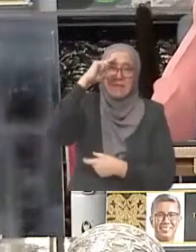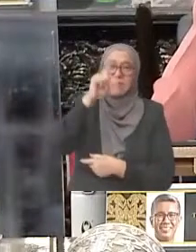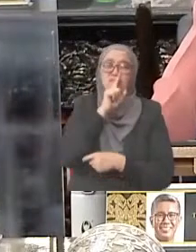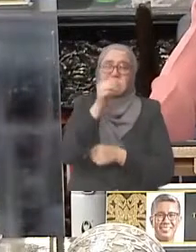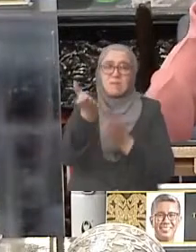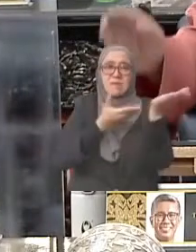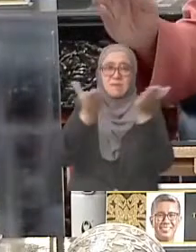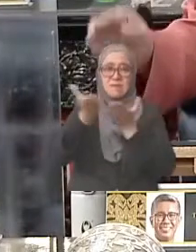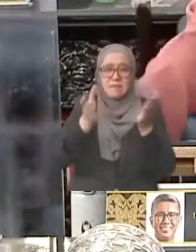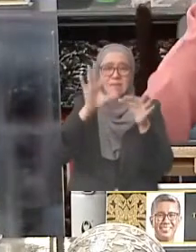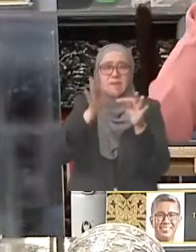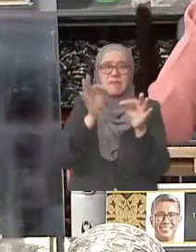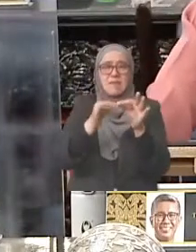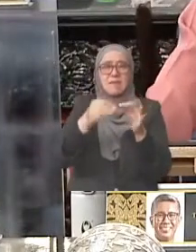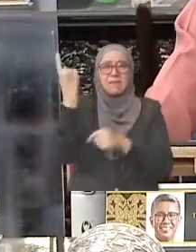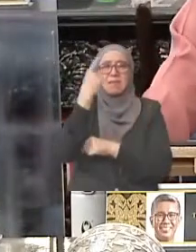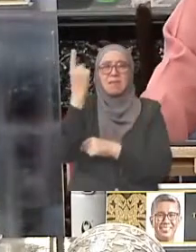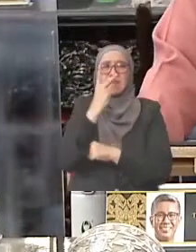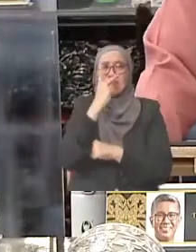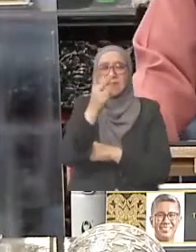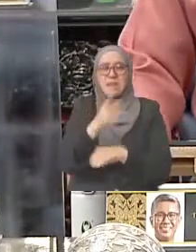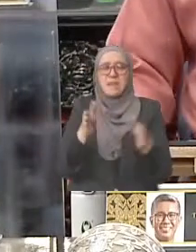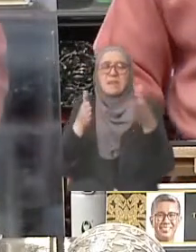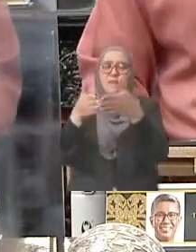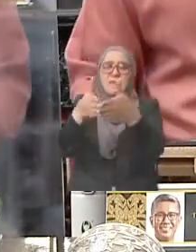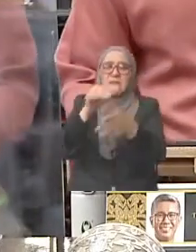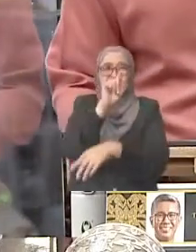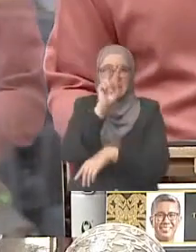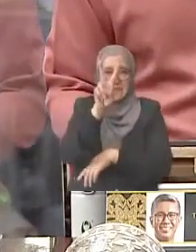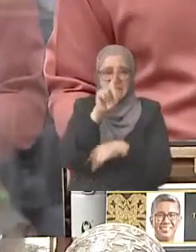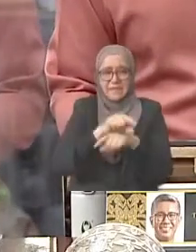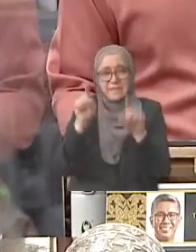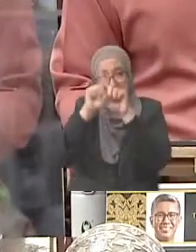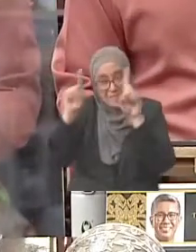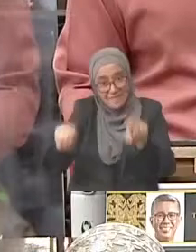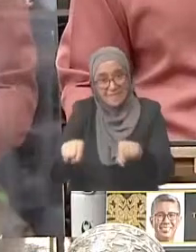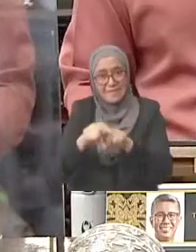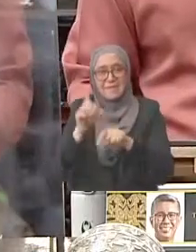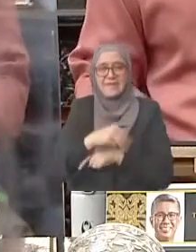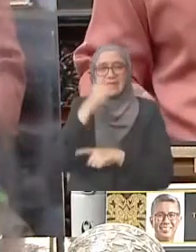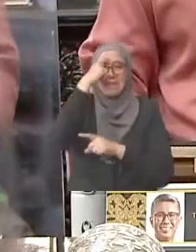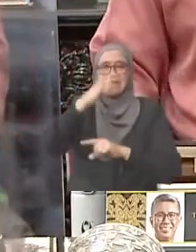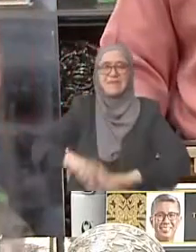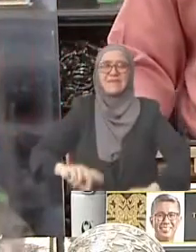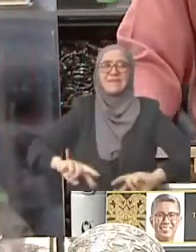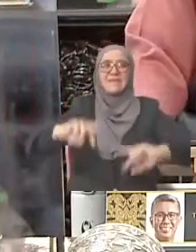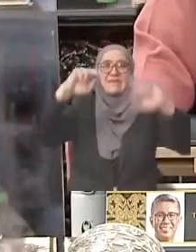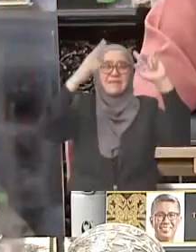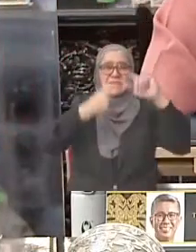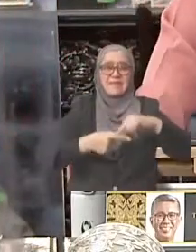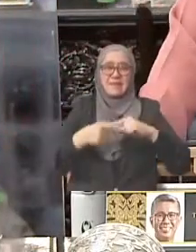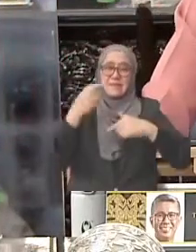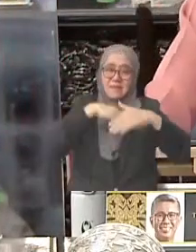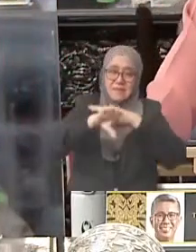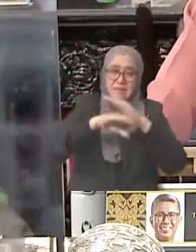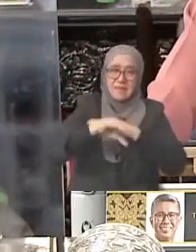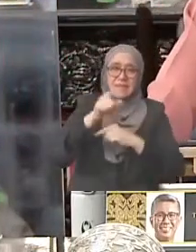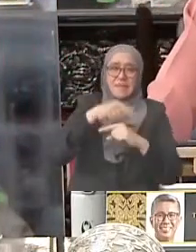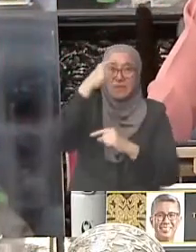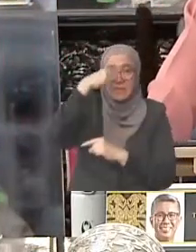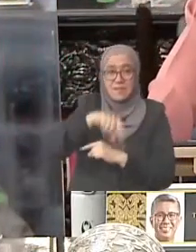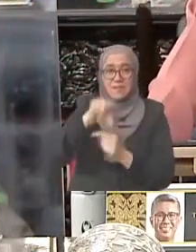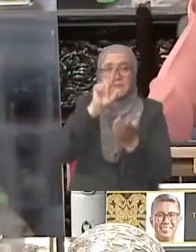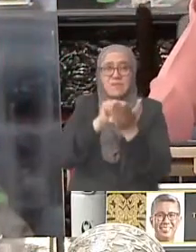juru bahasa isyarat yang sering kita lihat di sudut kaca televisi hai bagi meningkatkan akses terhadap media disamping